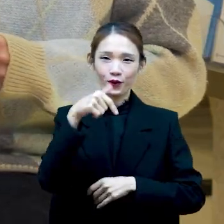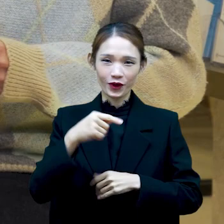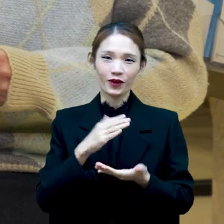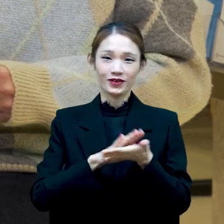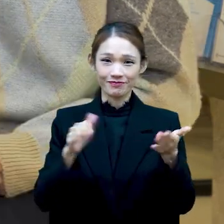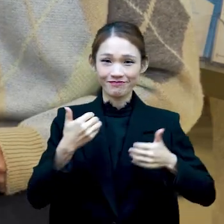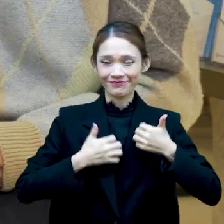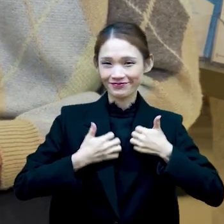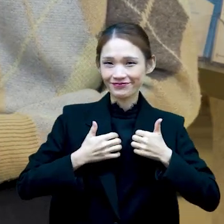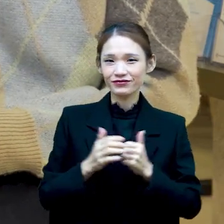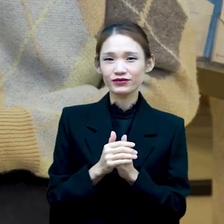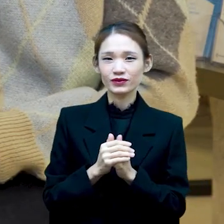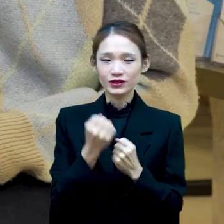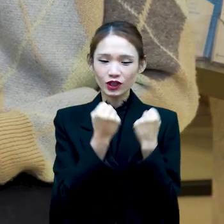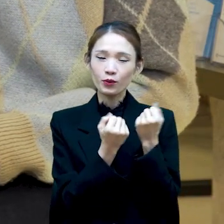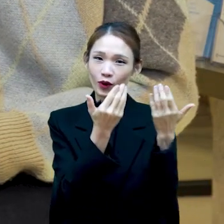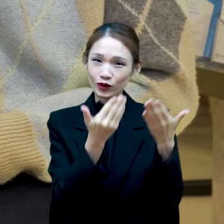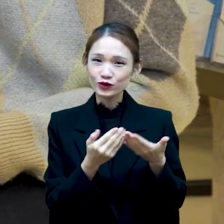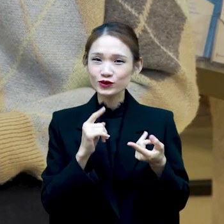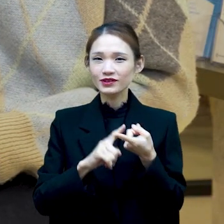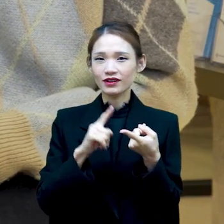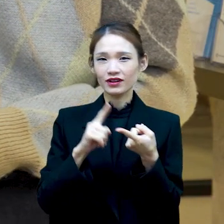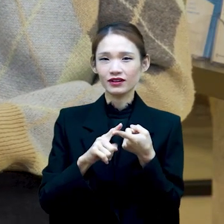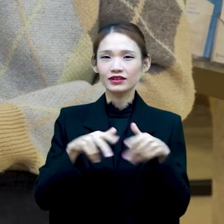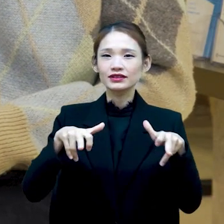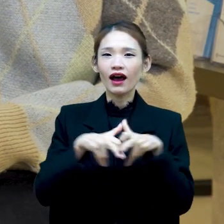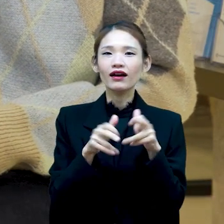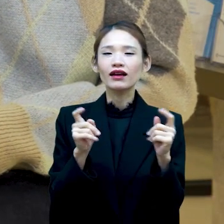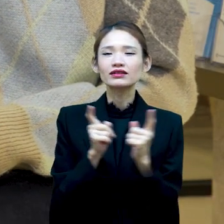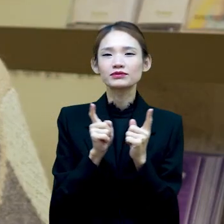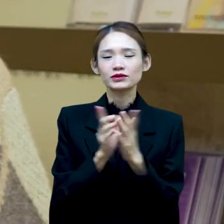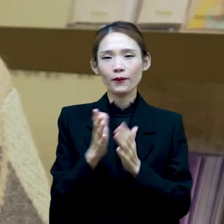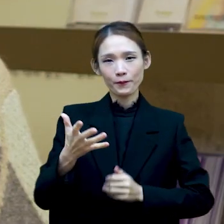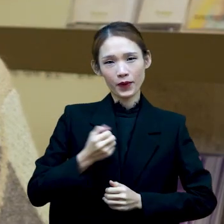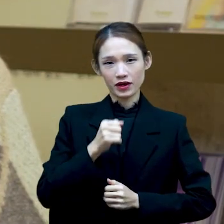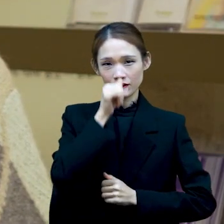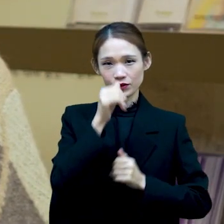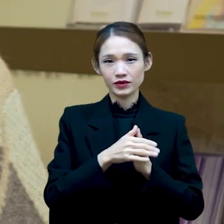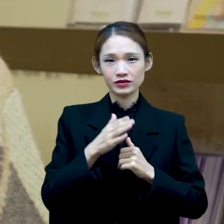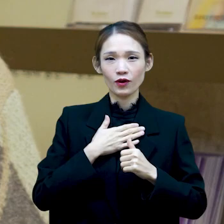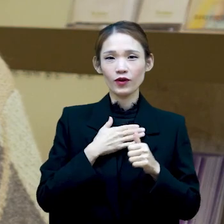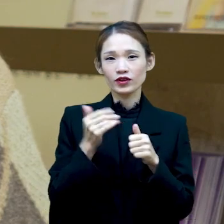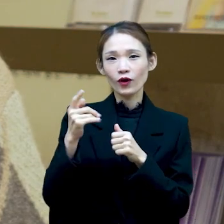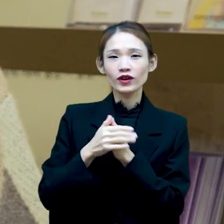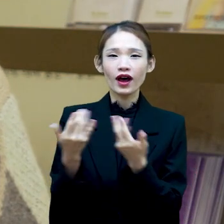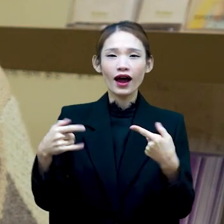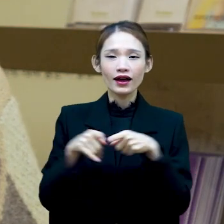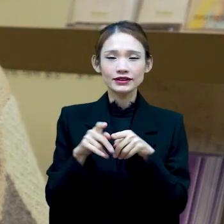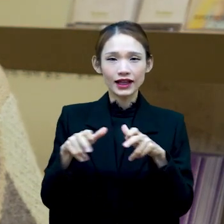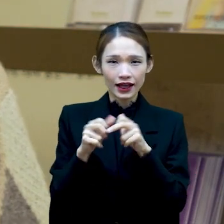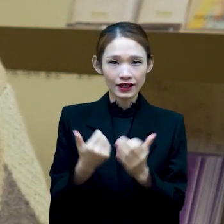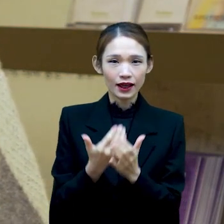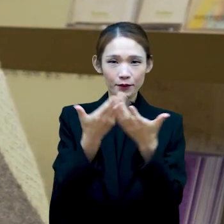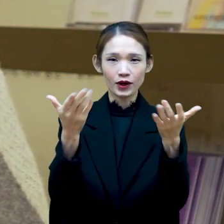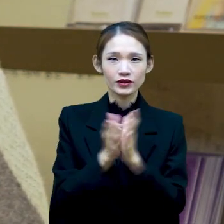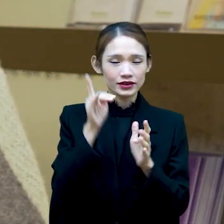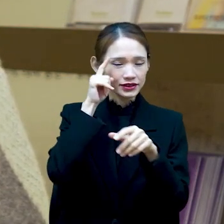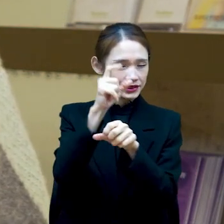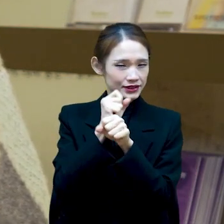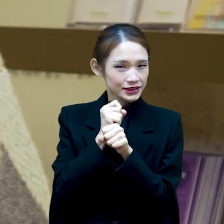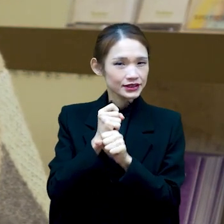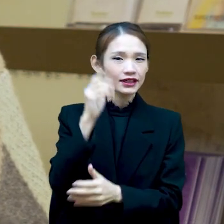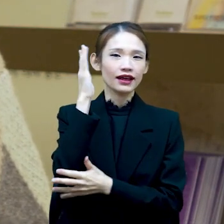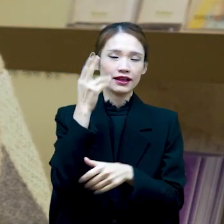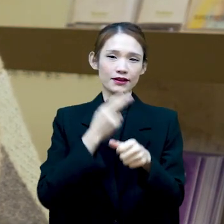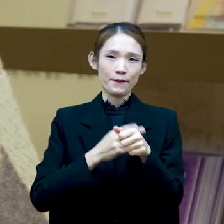반갑습니다. 네. 우리 보현 선생님이 지금 앞에 설명해 주신 대로 장애 당사자세요. 저하고 현학이 형이랑 같이 장애인 개발원에서 장애인 식개선